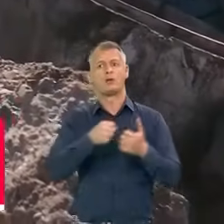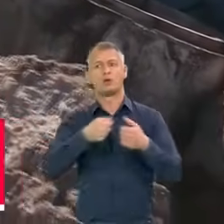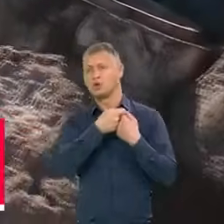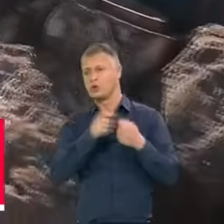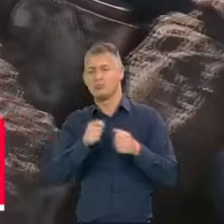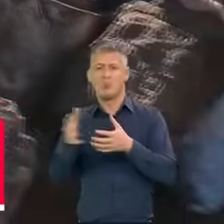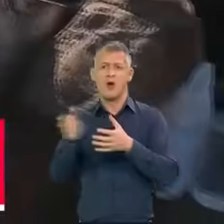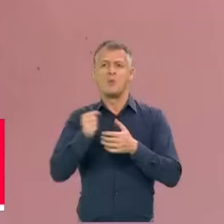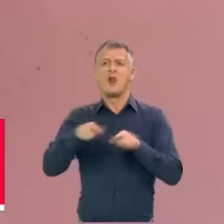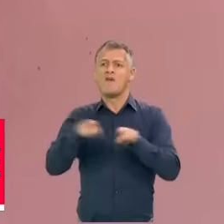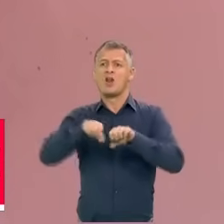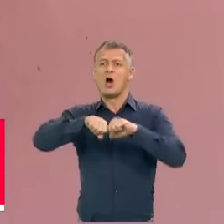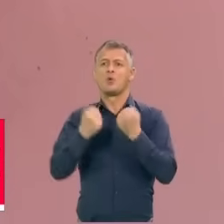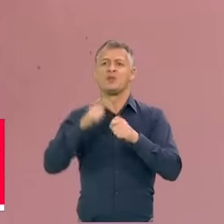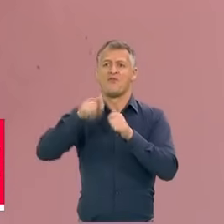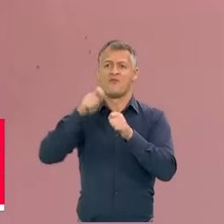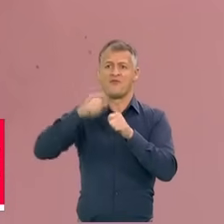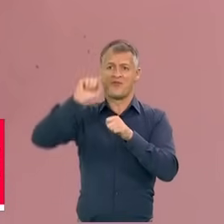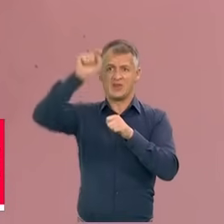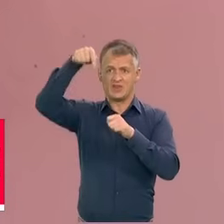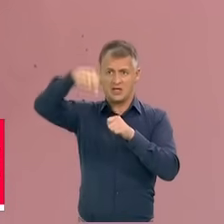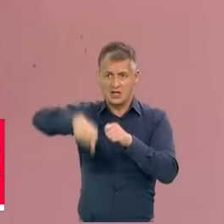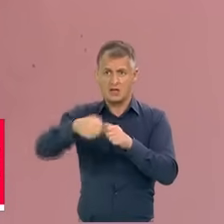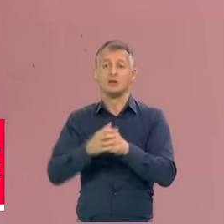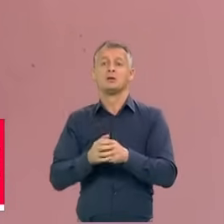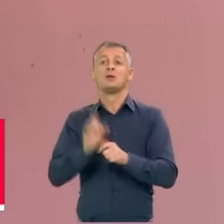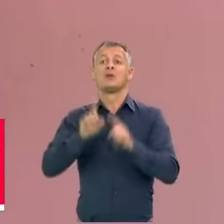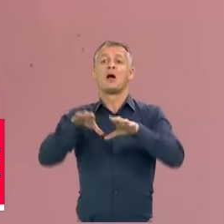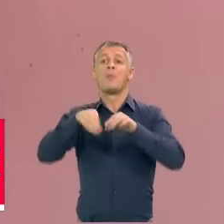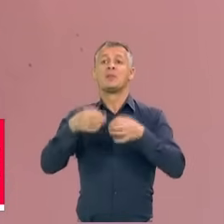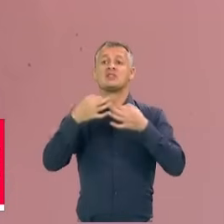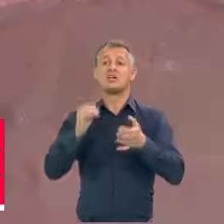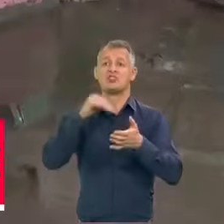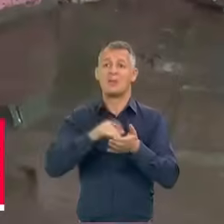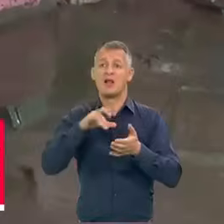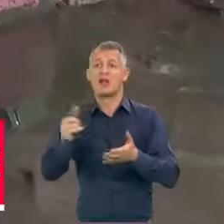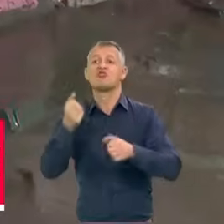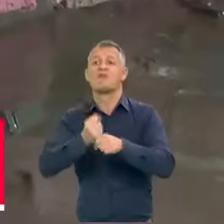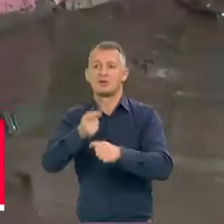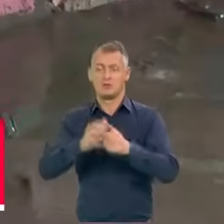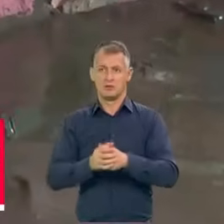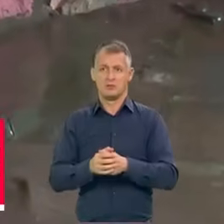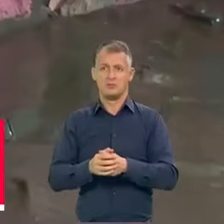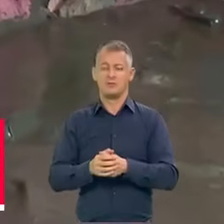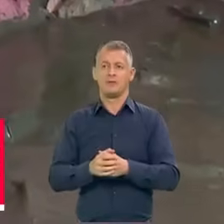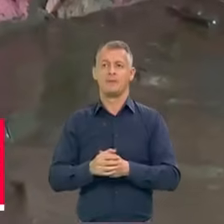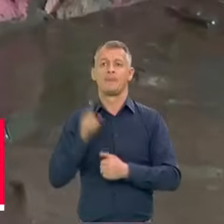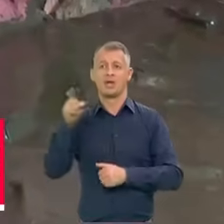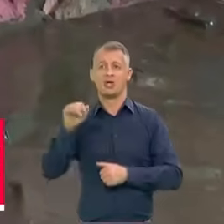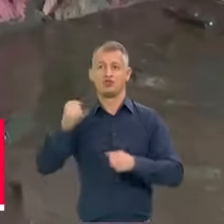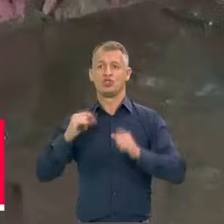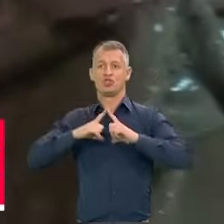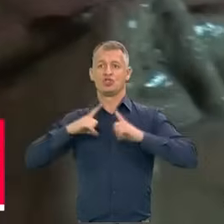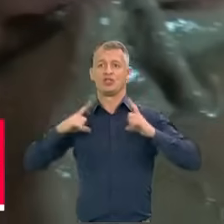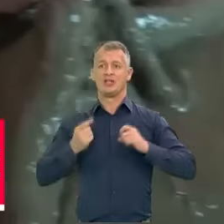fântâna Mi a rupt cu cei 10000 RON primiți ce ați făcut Păi bă să mi fac un pui de casă ea și ginerele veni din